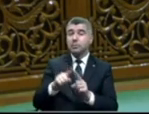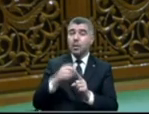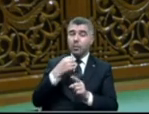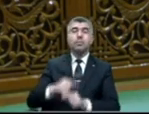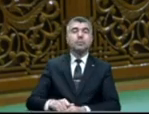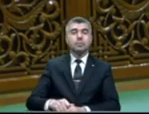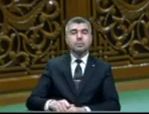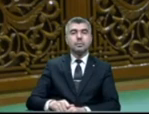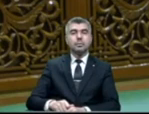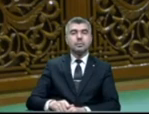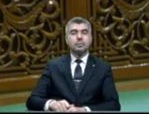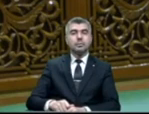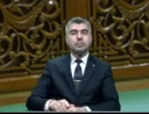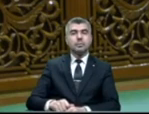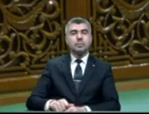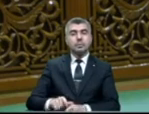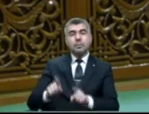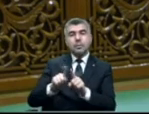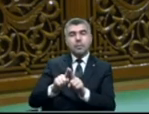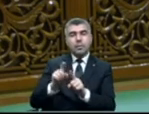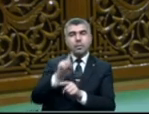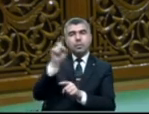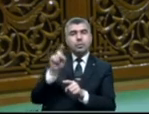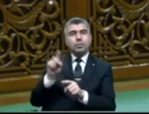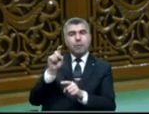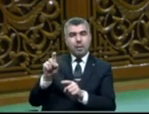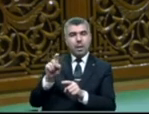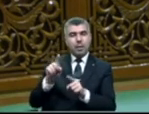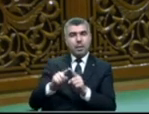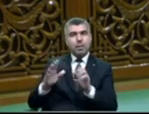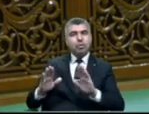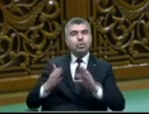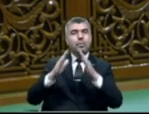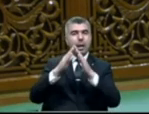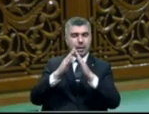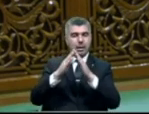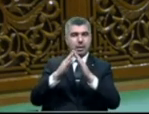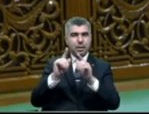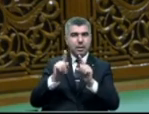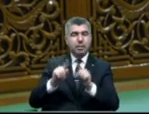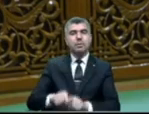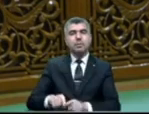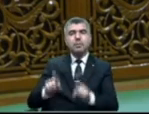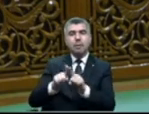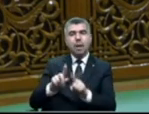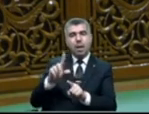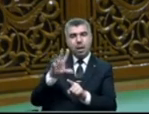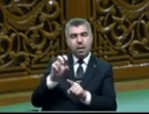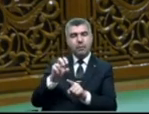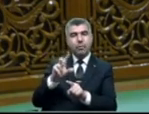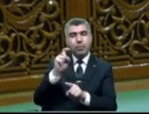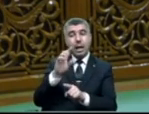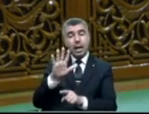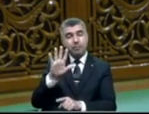الوزير شارت ليه هو الجامعه الترابيه جبليه اللي طبيعه الحال كتعرفوا من الشهر 5 حتى